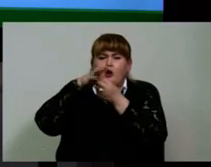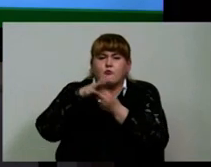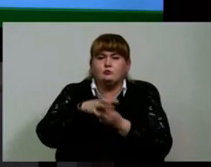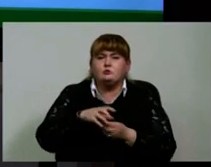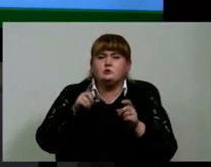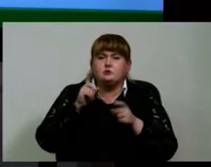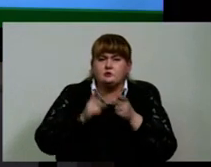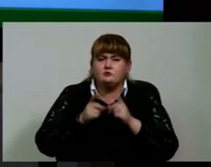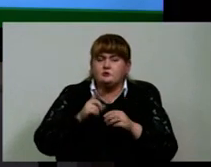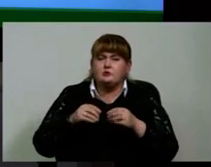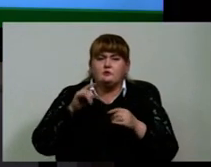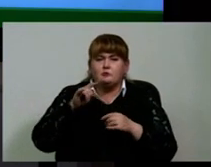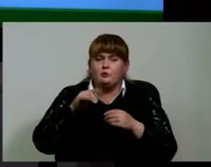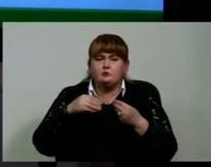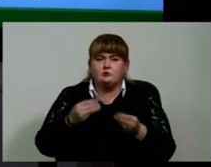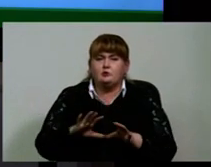самолете действительно не дают.